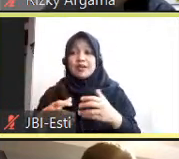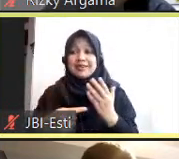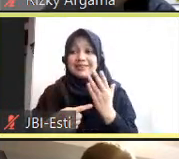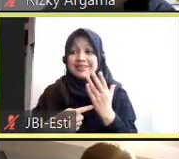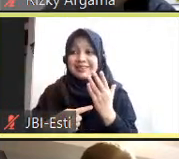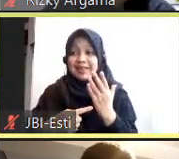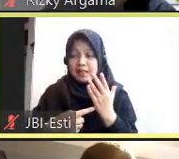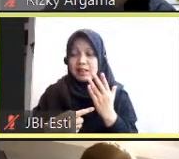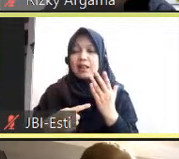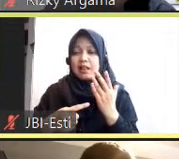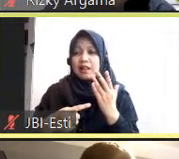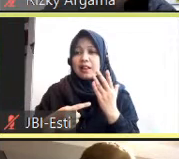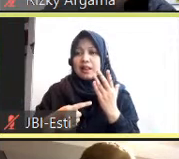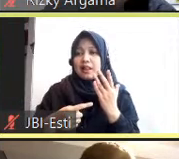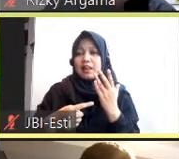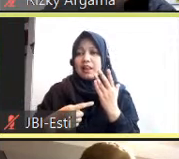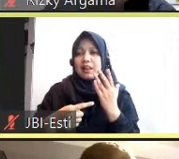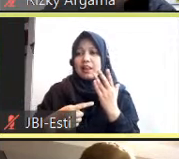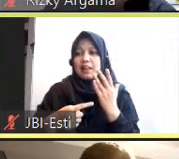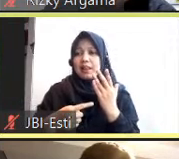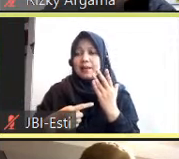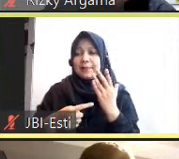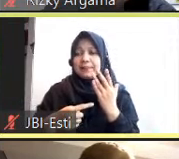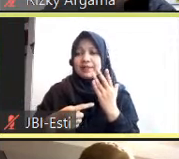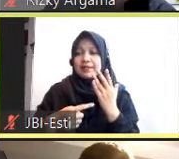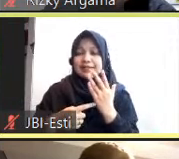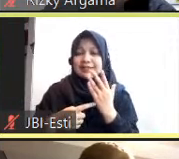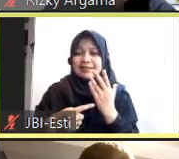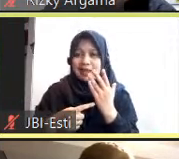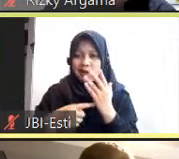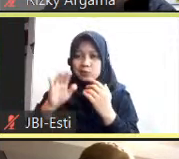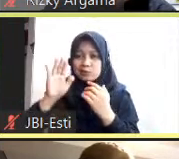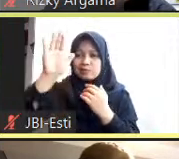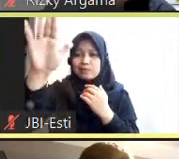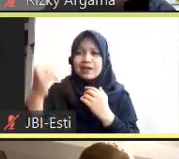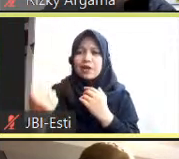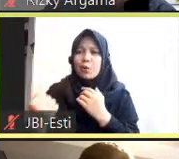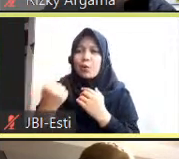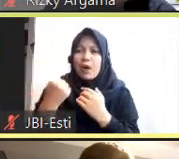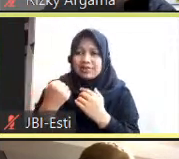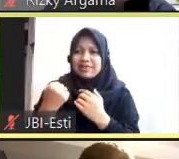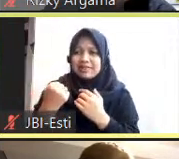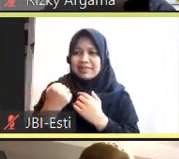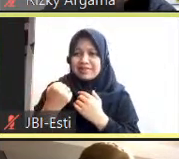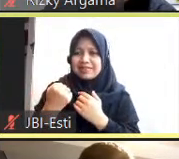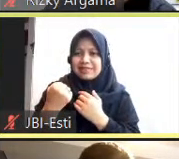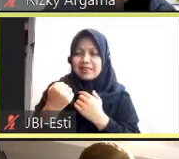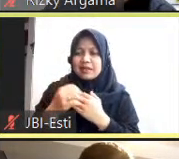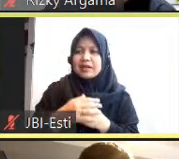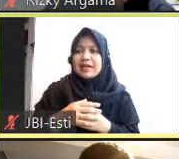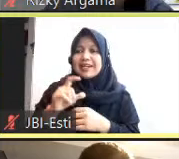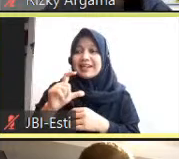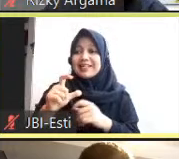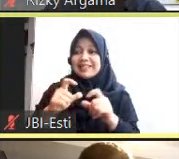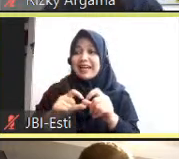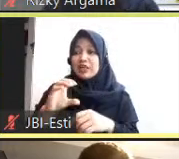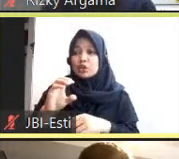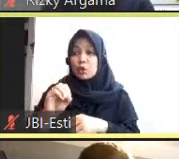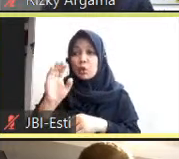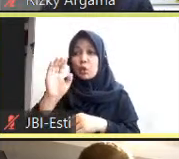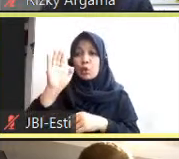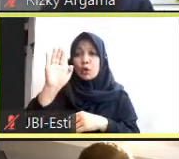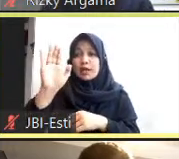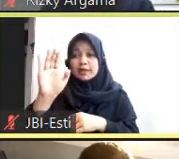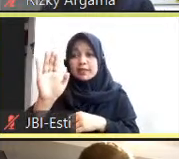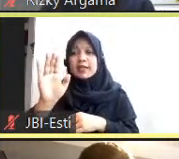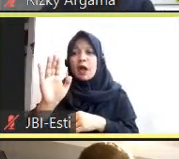aspek digitalnya akan sangat mental ke depan. Jadi CSO juga harus punya kemampuan untuk soal